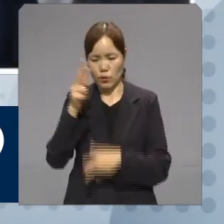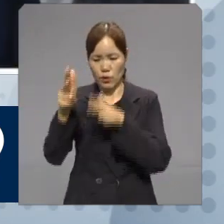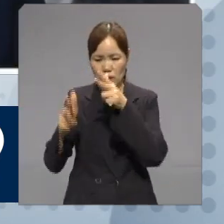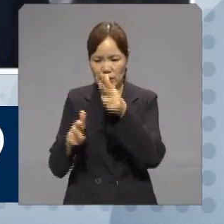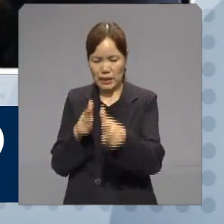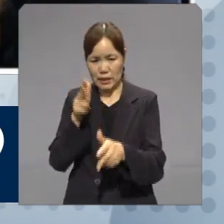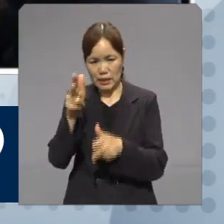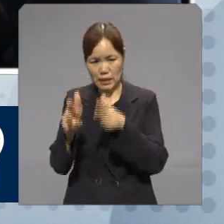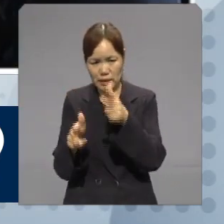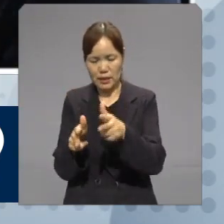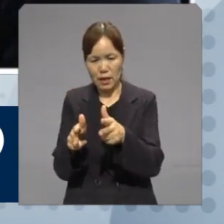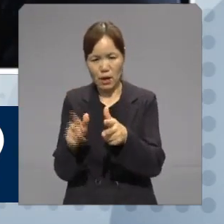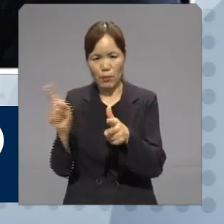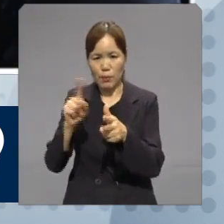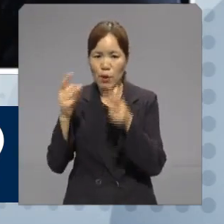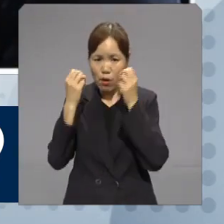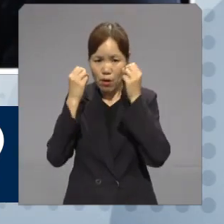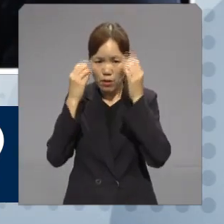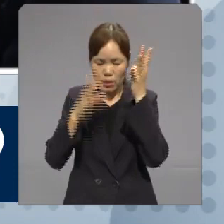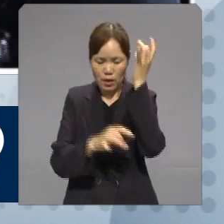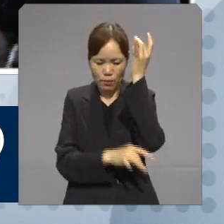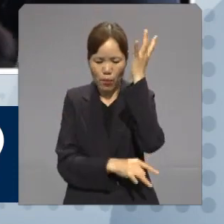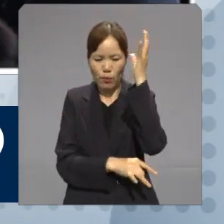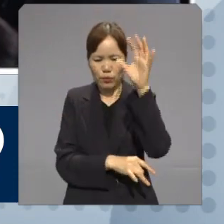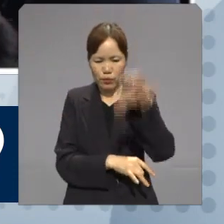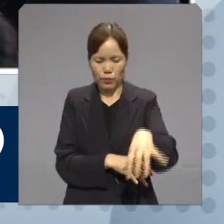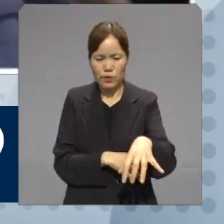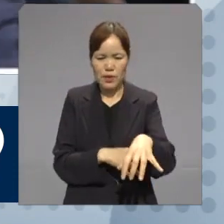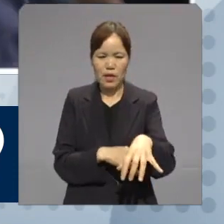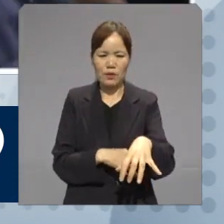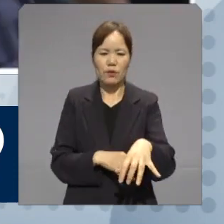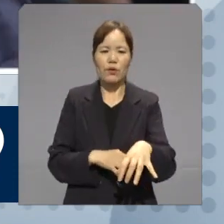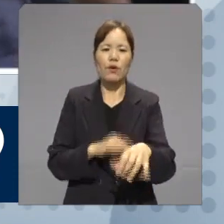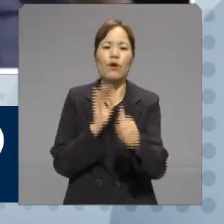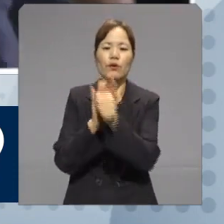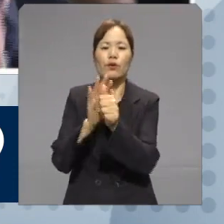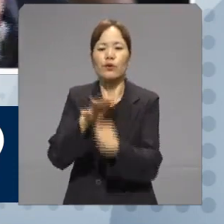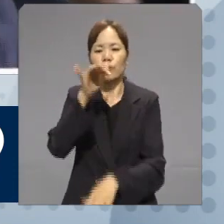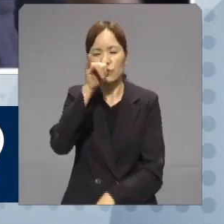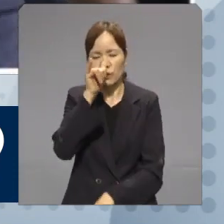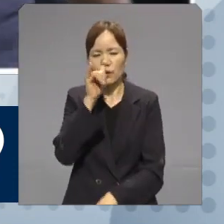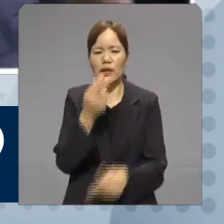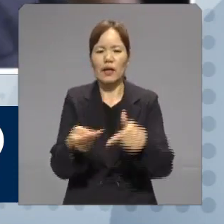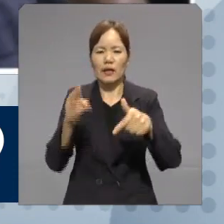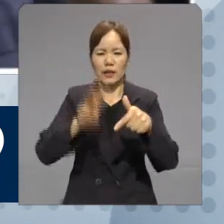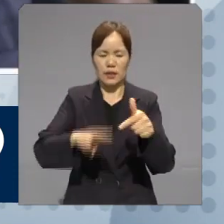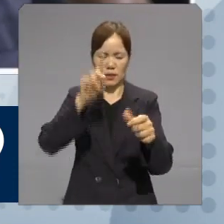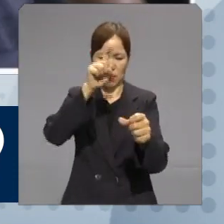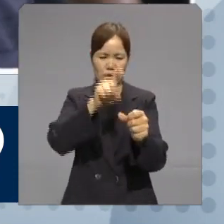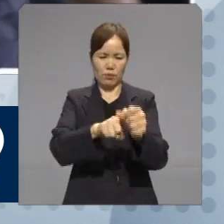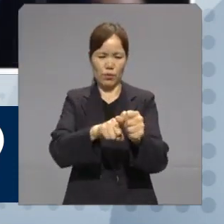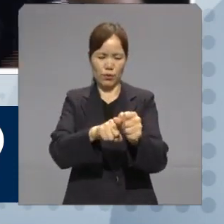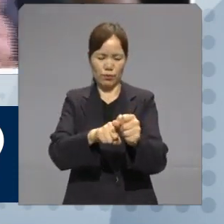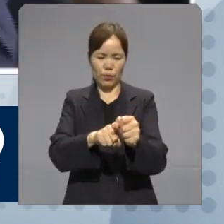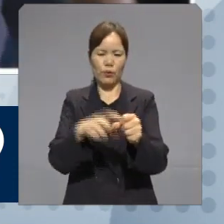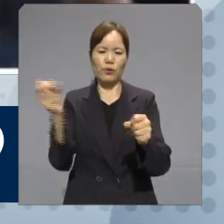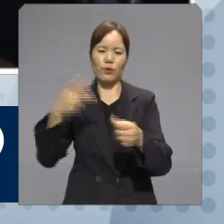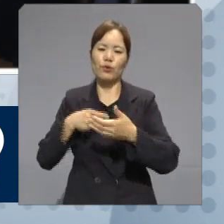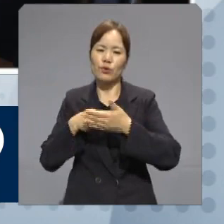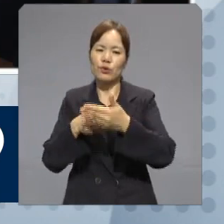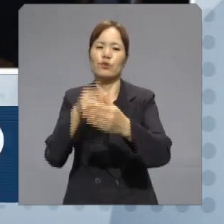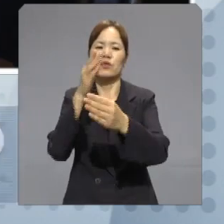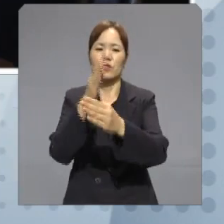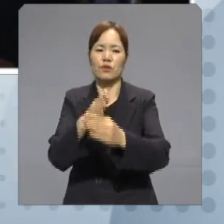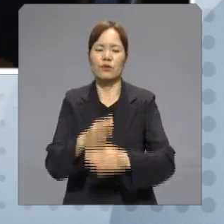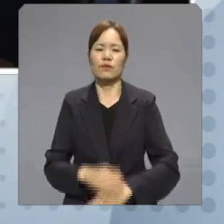비즈니스의에 하나의 새로운 본거지로서 역할을 할 수 있도록 하는데에 인천이 목표를 두고 추진해 나가고 있다는